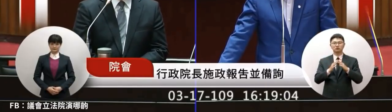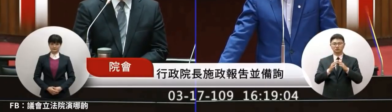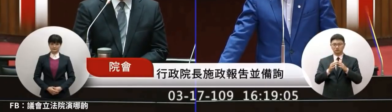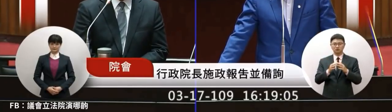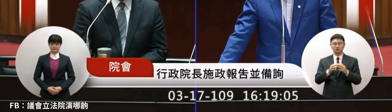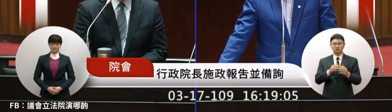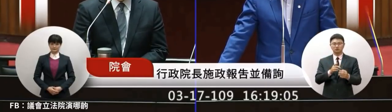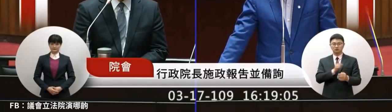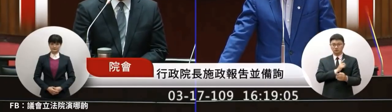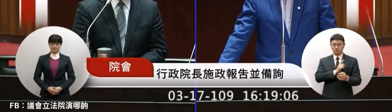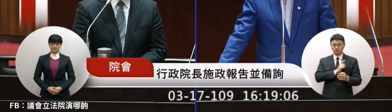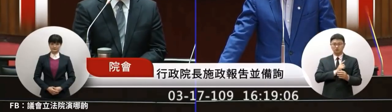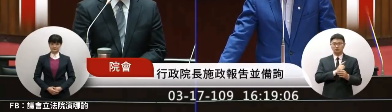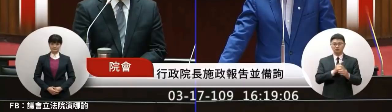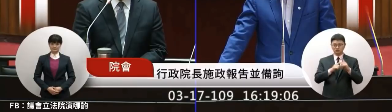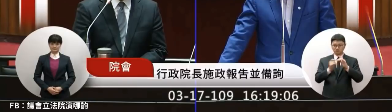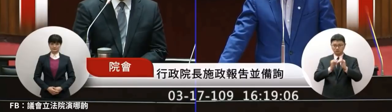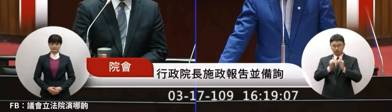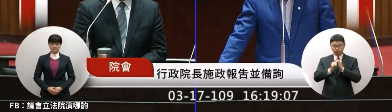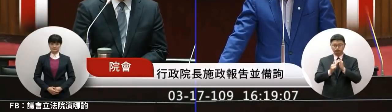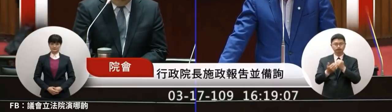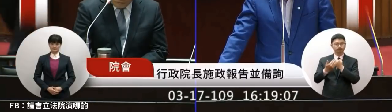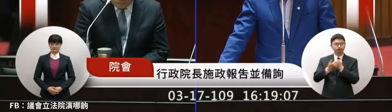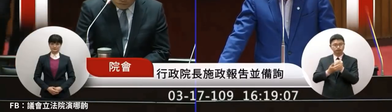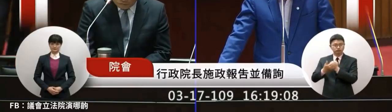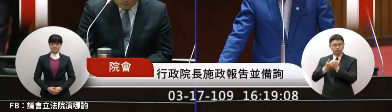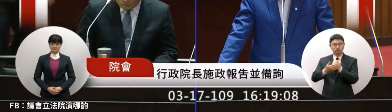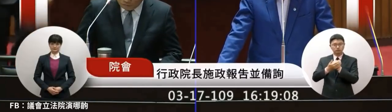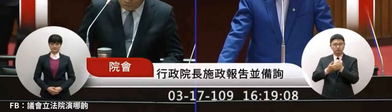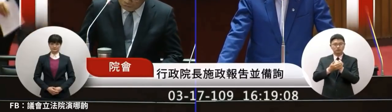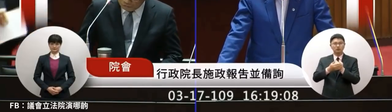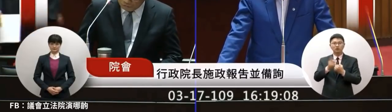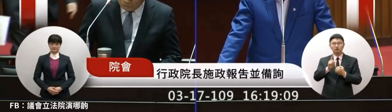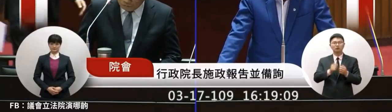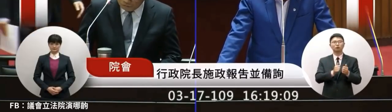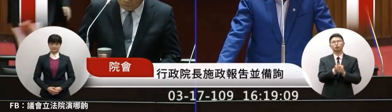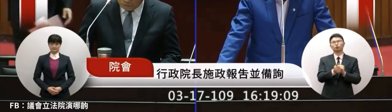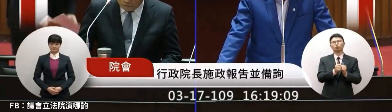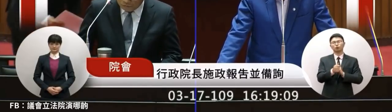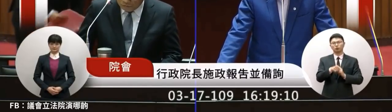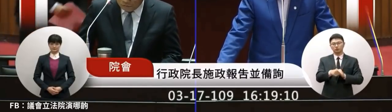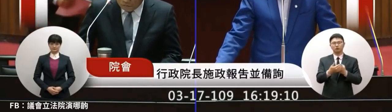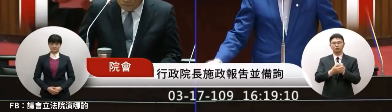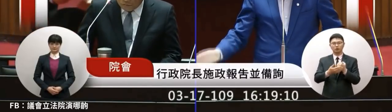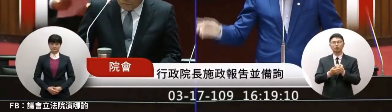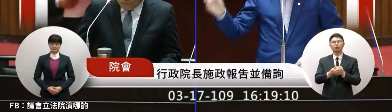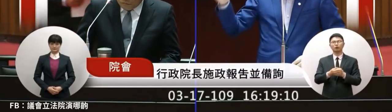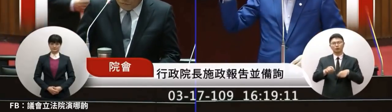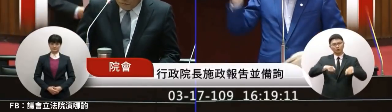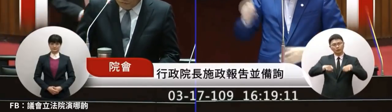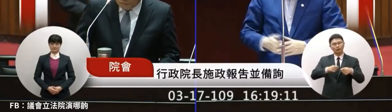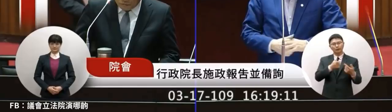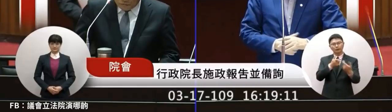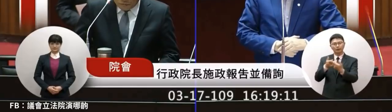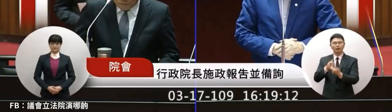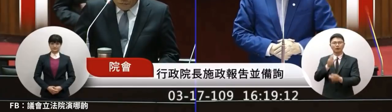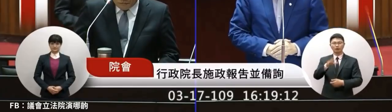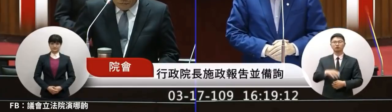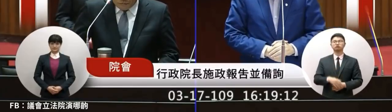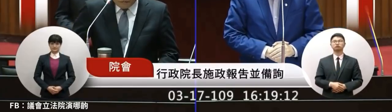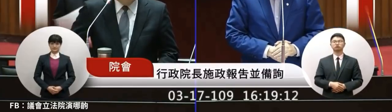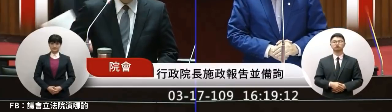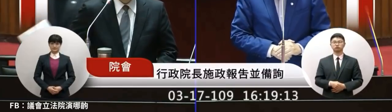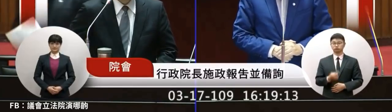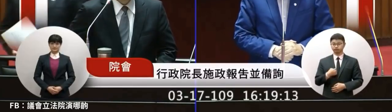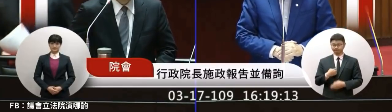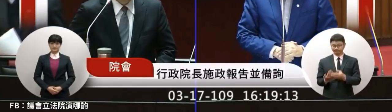国家人民的一些这个关于税的一些方法。我想我列印出来